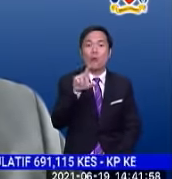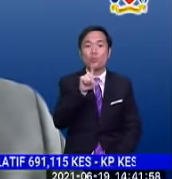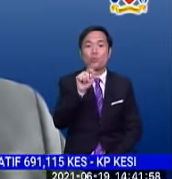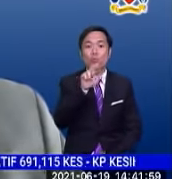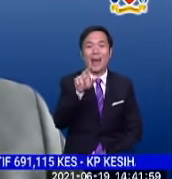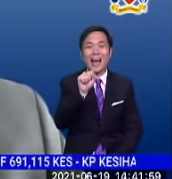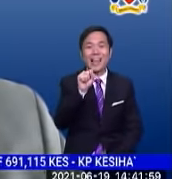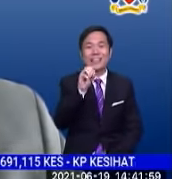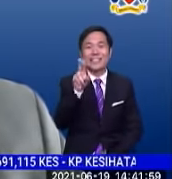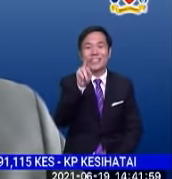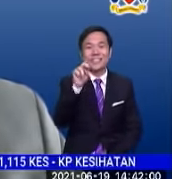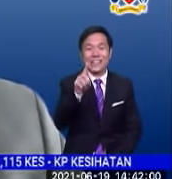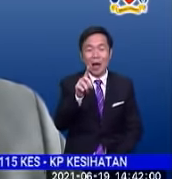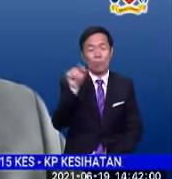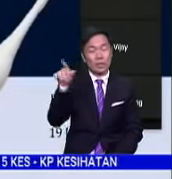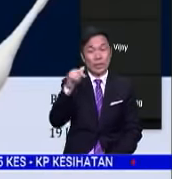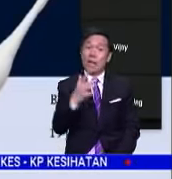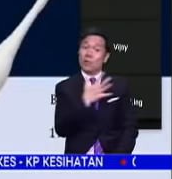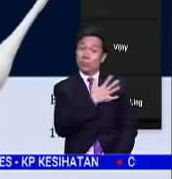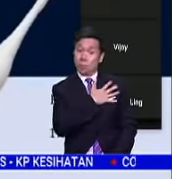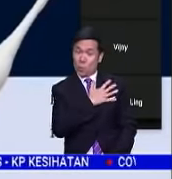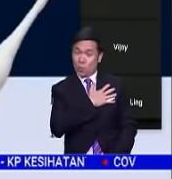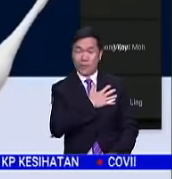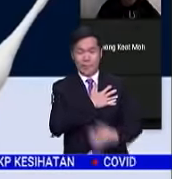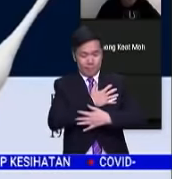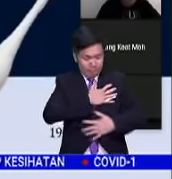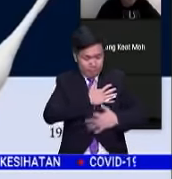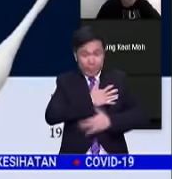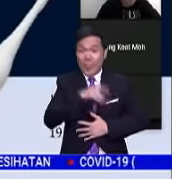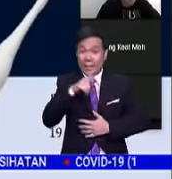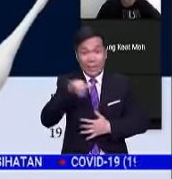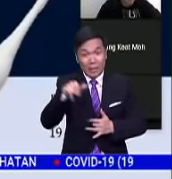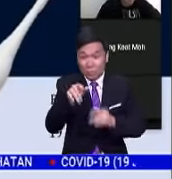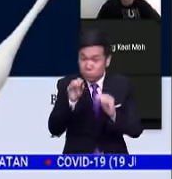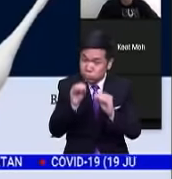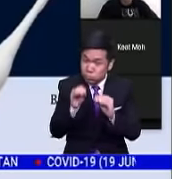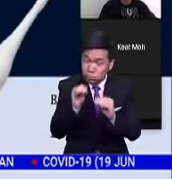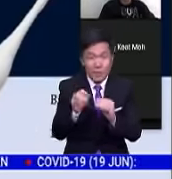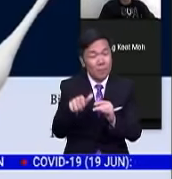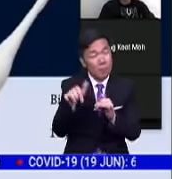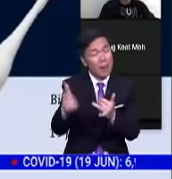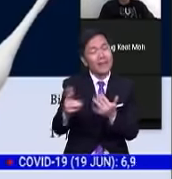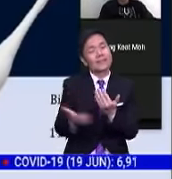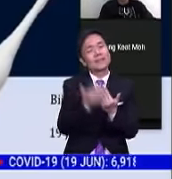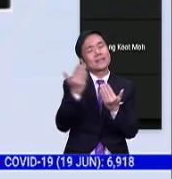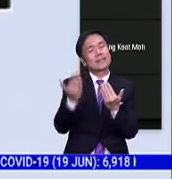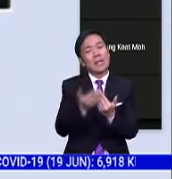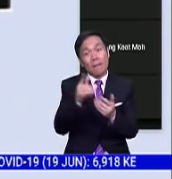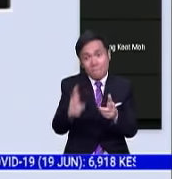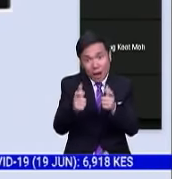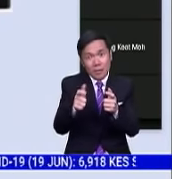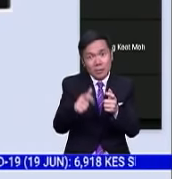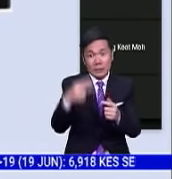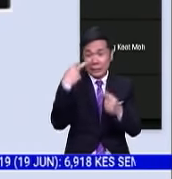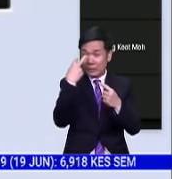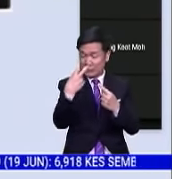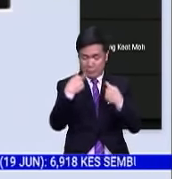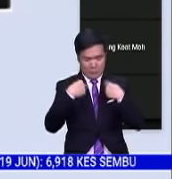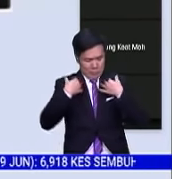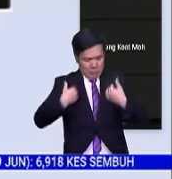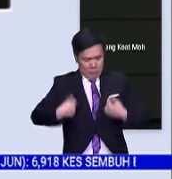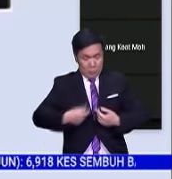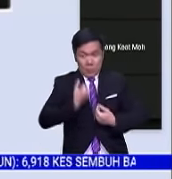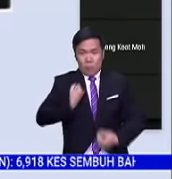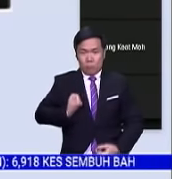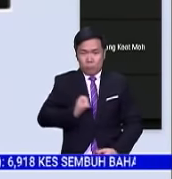kursus pengimbasan ultra bunyi dan jantung berkata, pendekatan komprehensif itu bukan sahaja dapat mengesan awal penyakit jantung yang dialami oleh